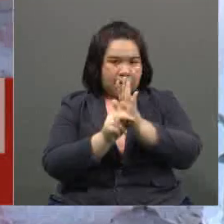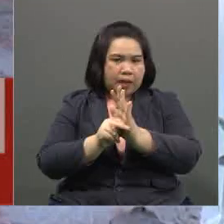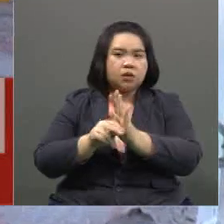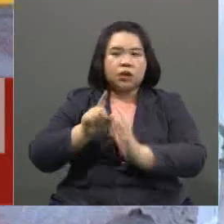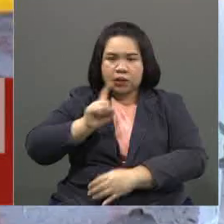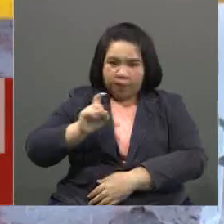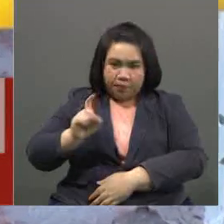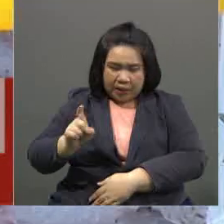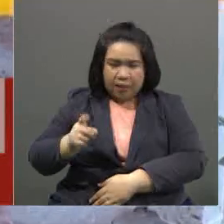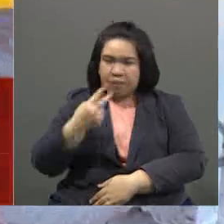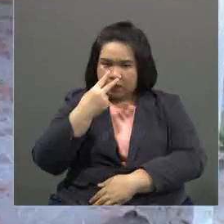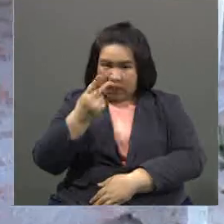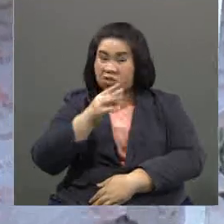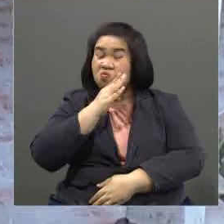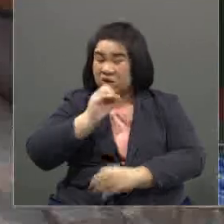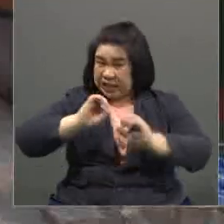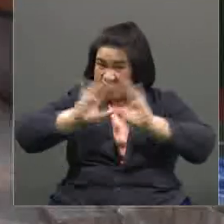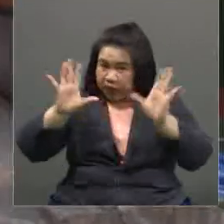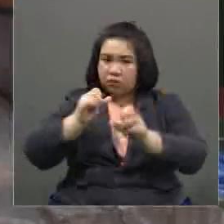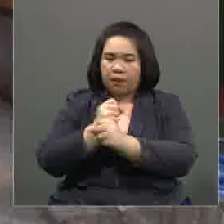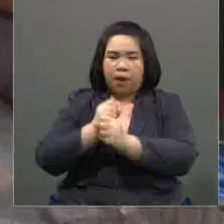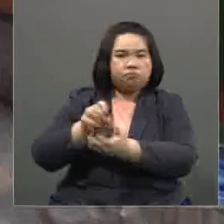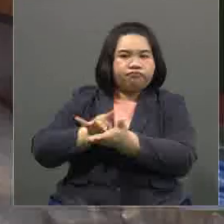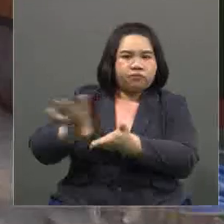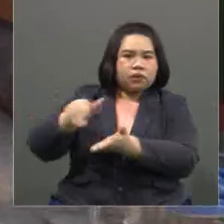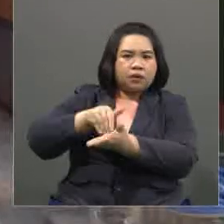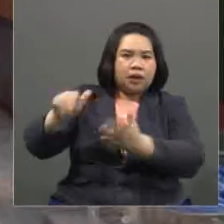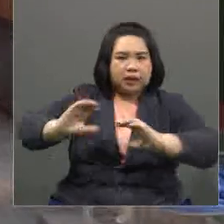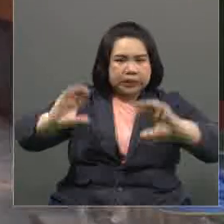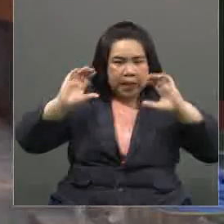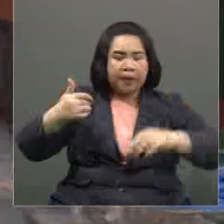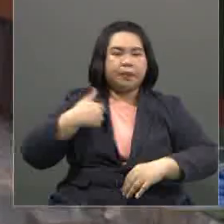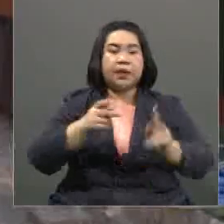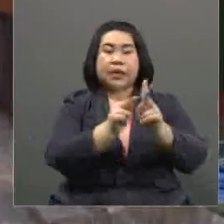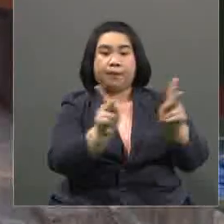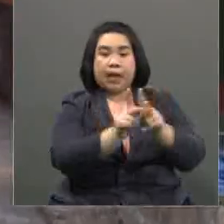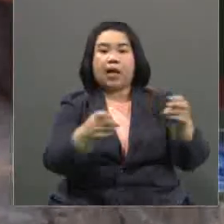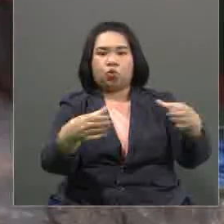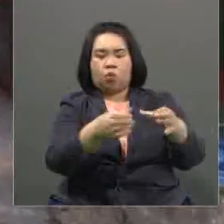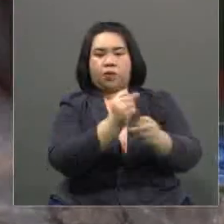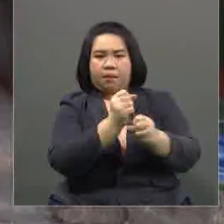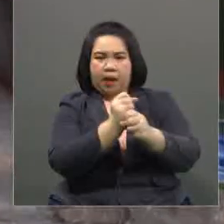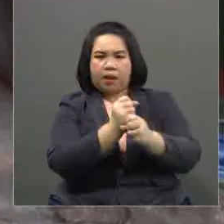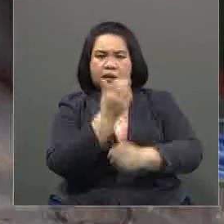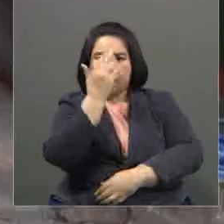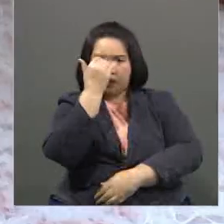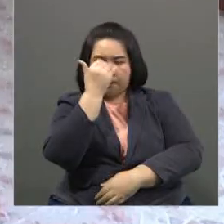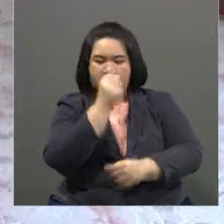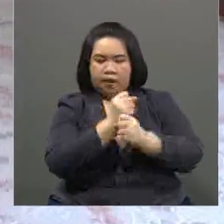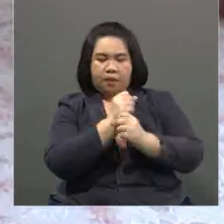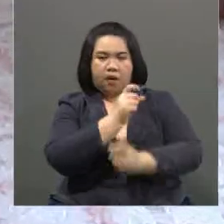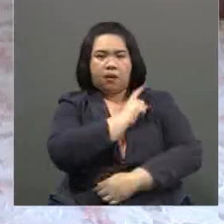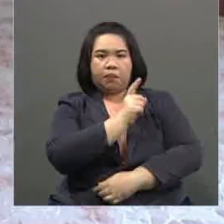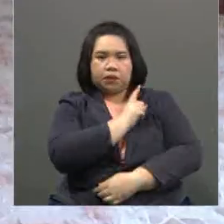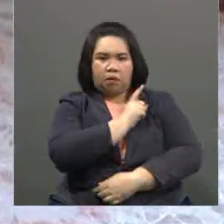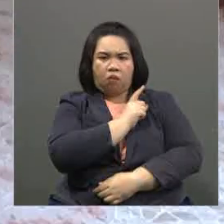เมื่อความผิดชัดเจนก็จะต้องไล่ออกจากราชการค่ะตั้งคณะกรรมการตรวจสอบอีกชุดเรื่องของการกำกับควบคุมการปฏิบัติหน้าที่